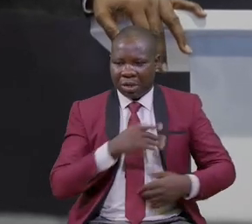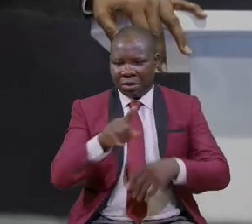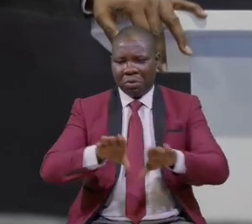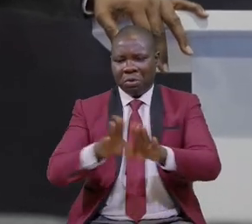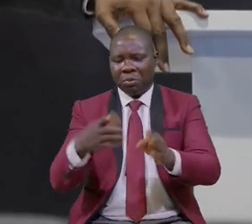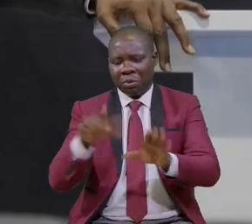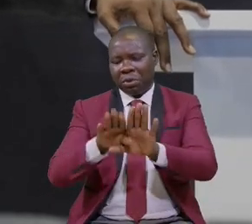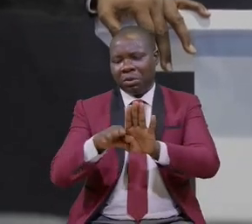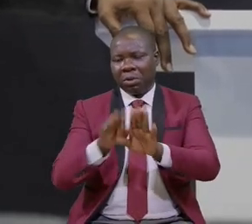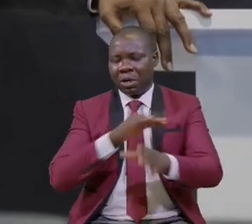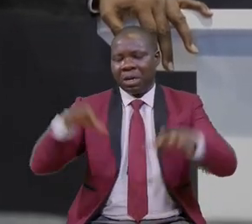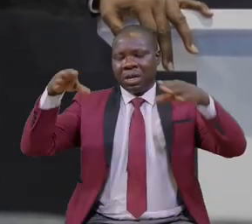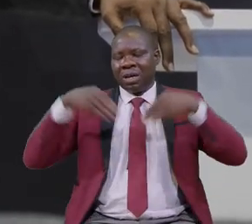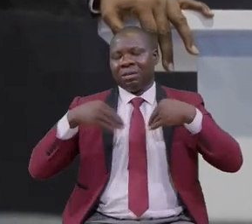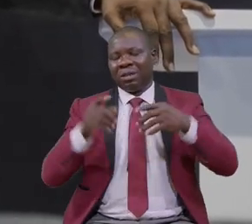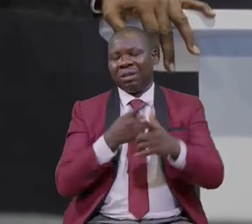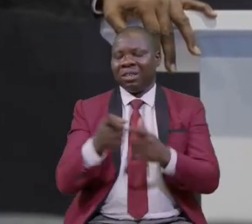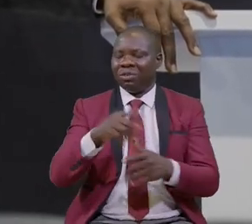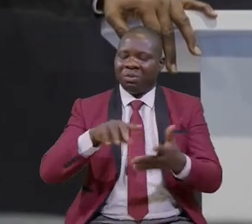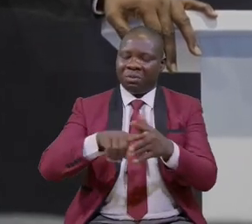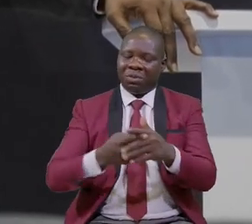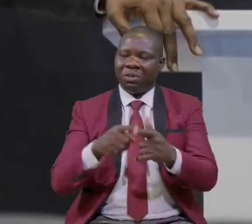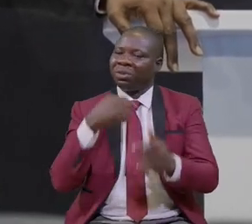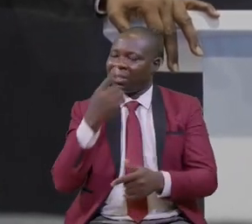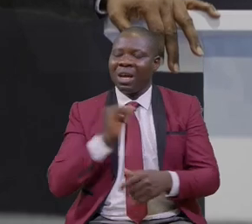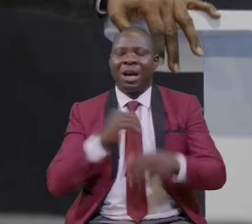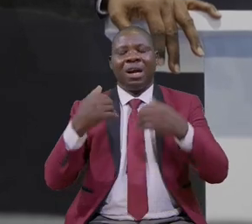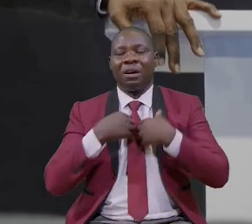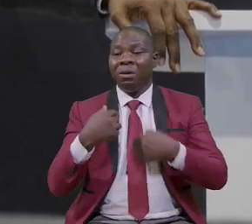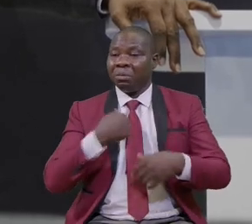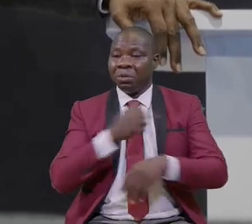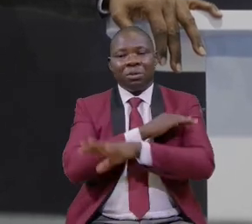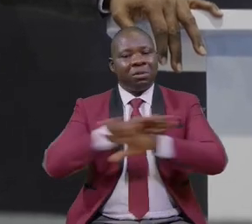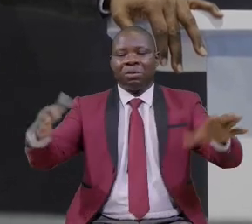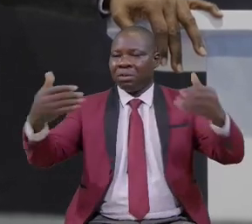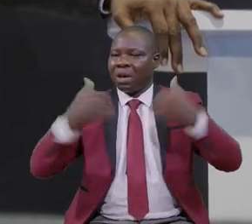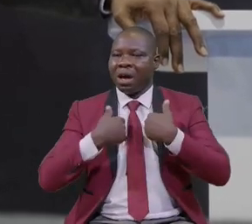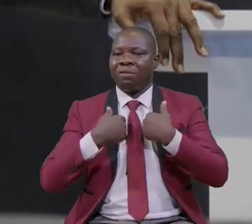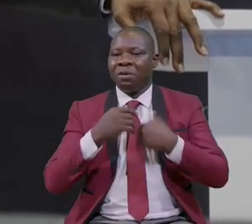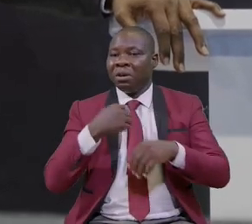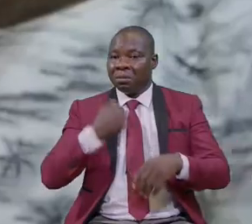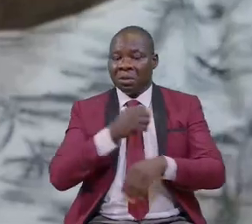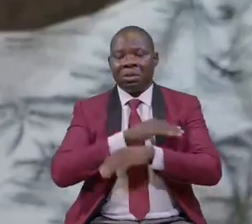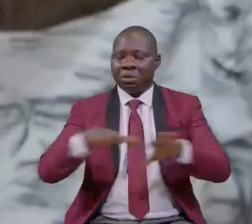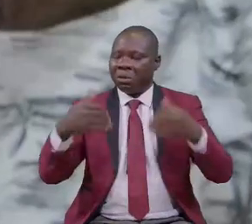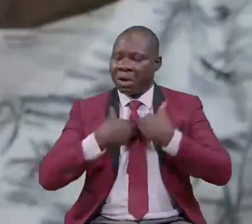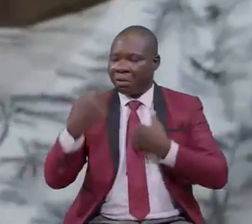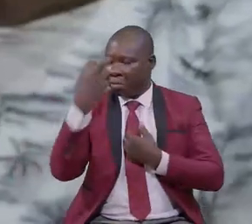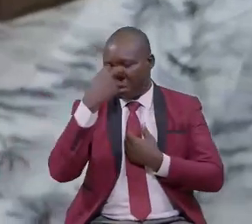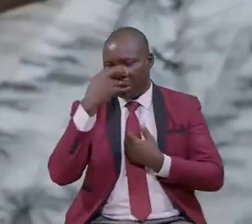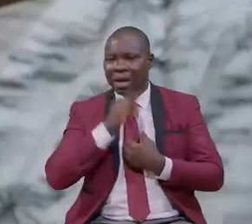accepté. Et tu dis j'ai. Non, je n'ai pas. Moi, j'ai non, je n'ai pas